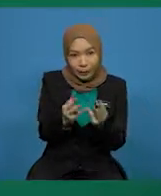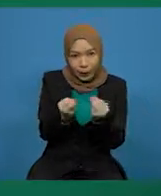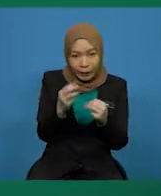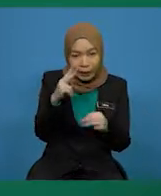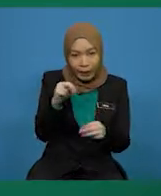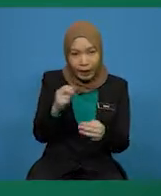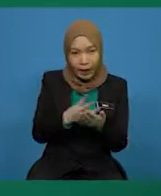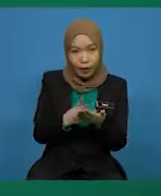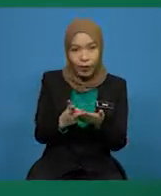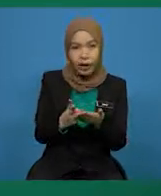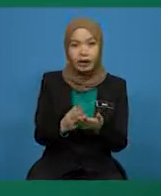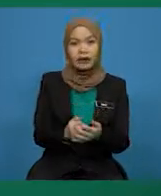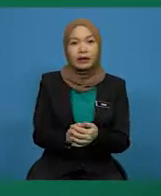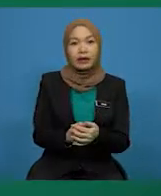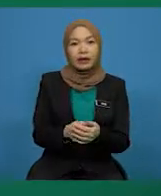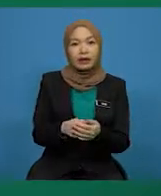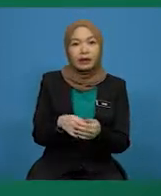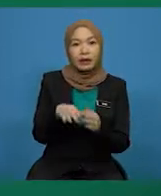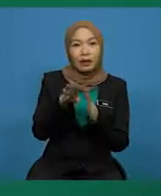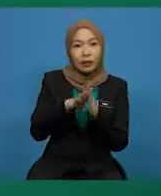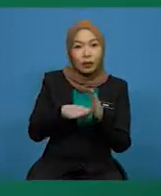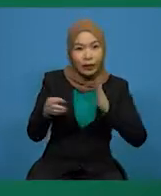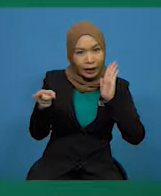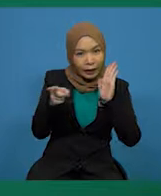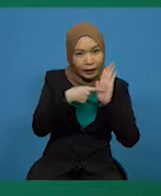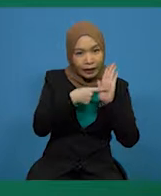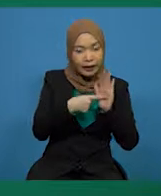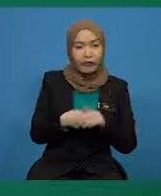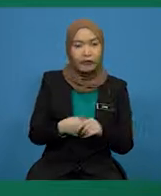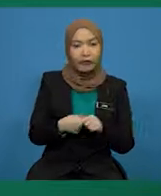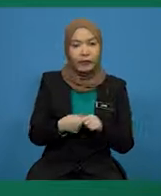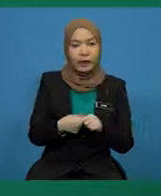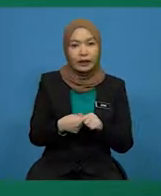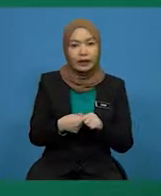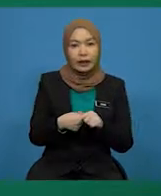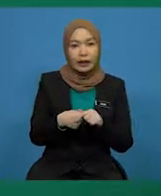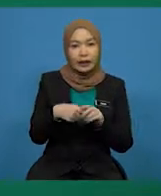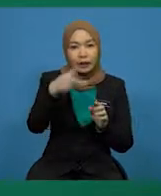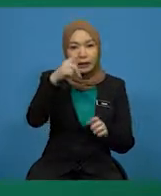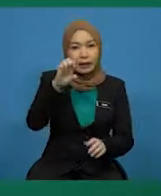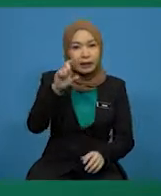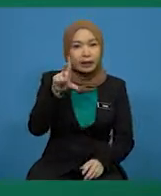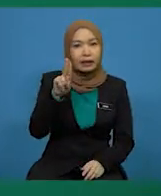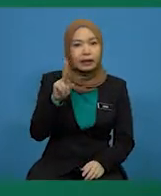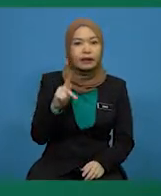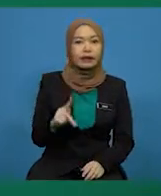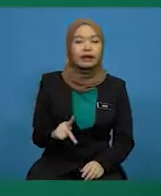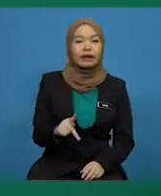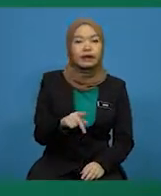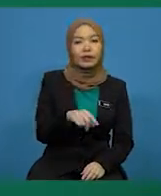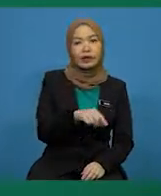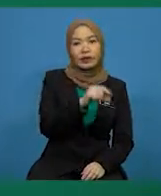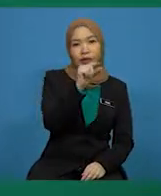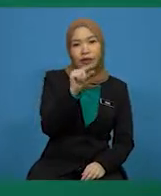spekulasi adalah berhubung secara negatif. Manakala keluk permintaan wang yang anjal sempurna